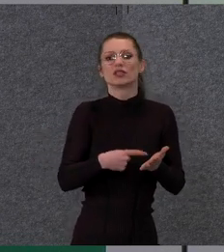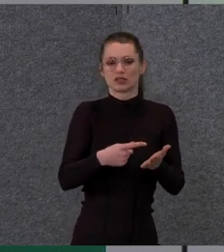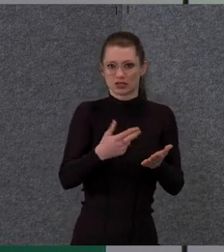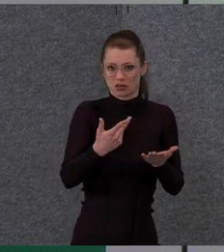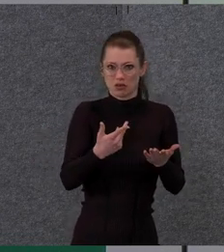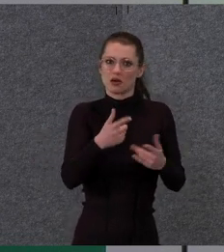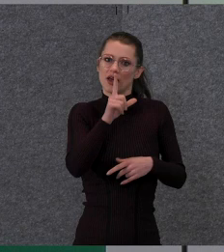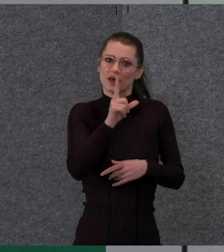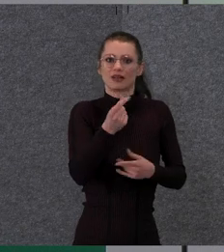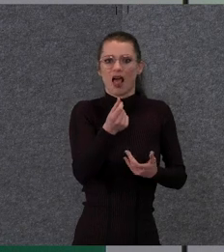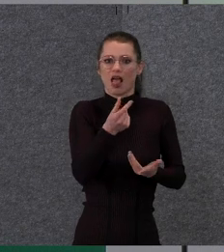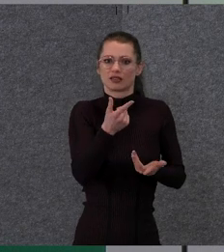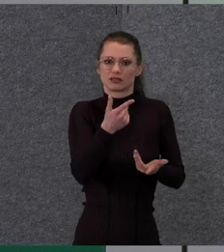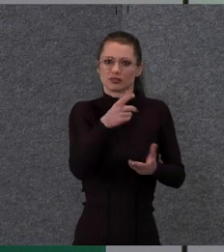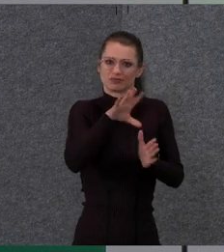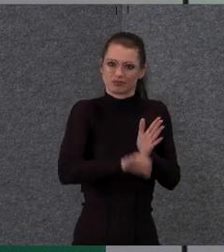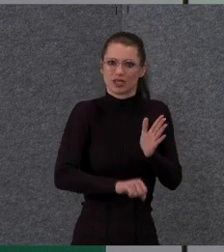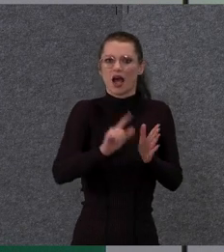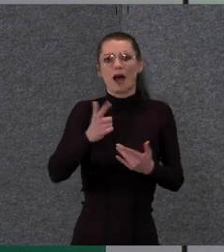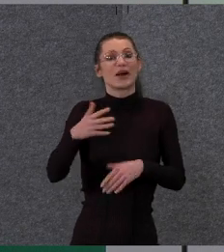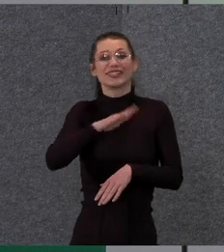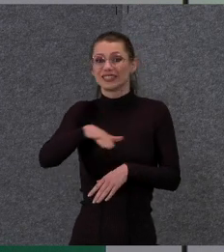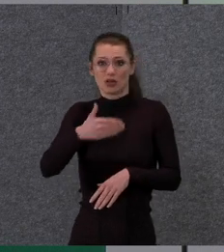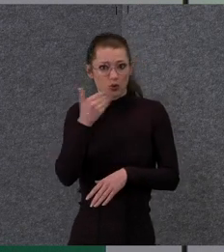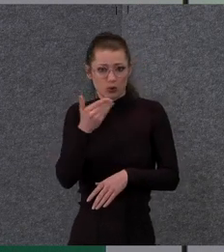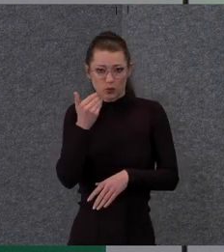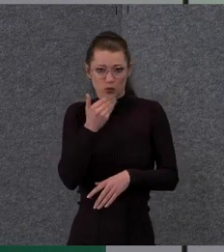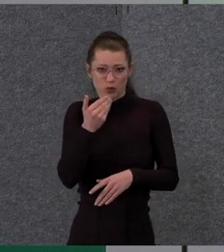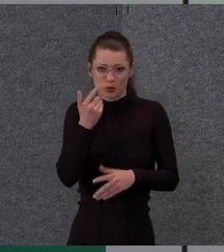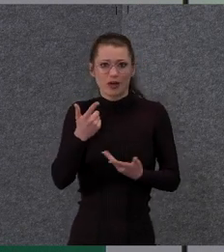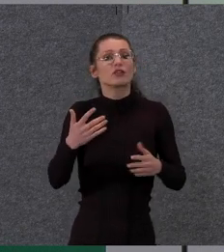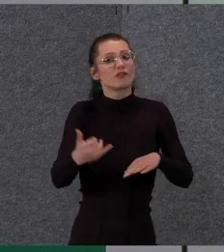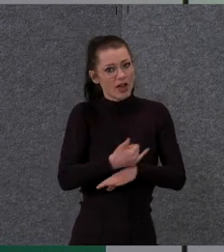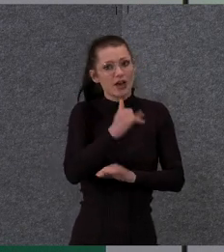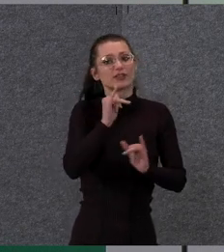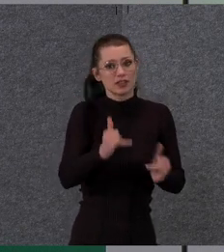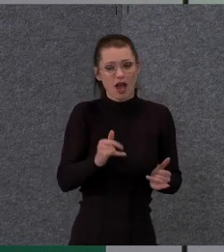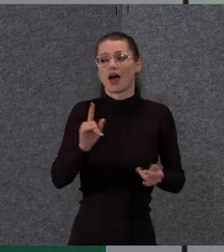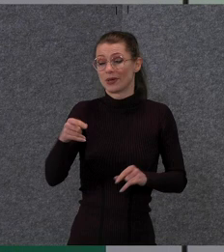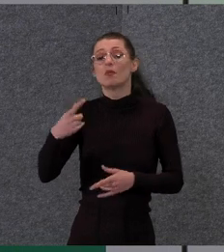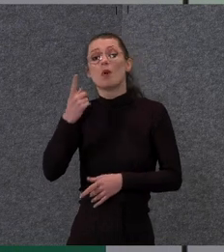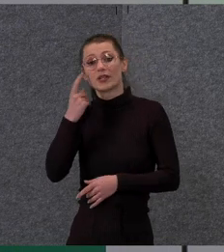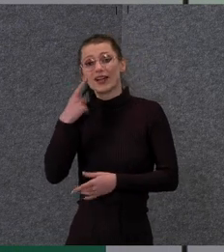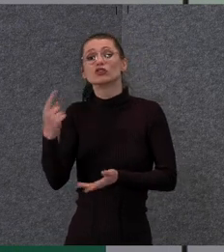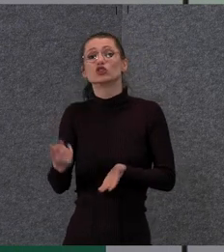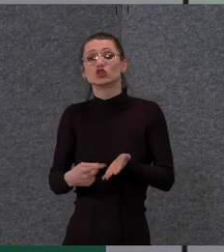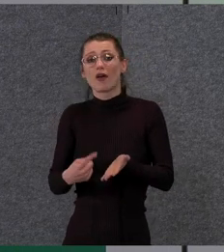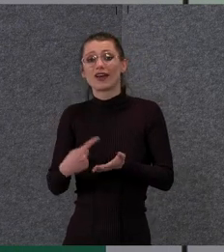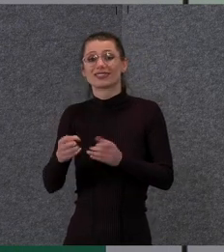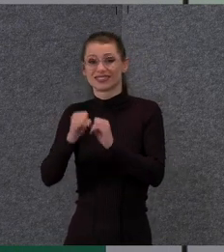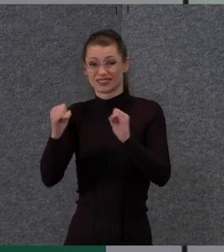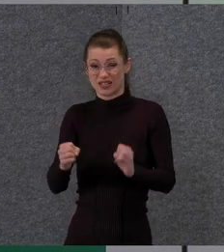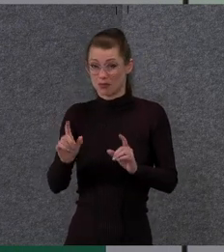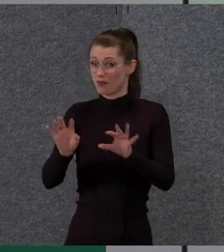verheiratet sind, aber vielleicht gar keine Kinder haben. Da müssen wir auch einfach schauen, was ist die Realität. Und das momentane Steuersystem bildet nicht die